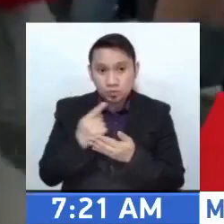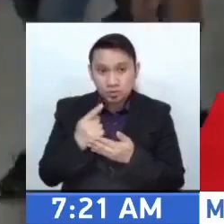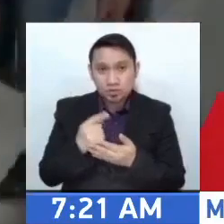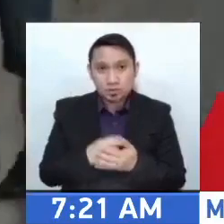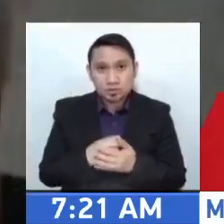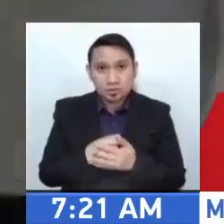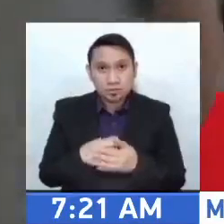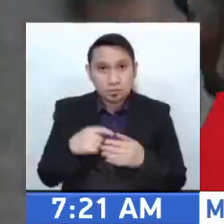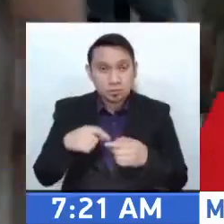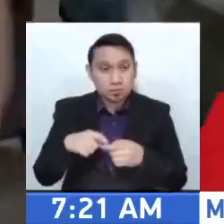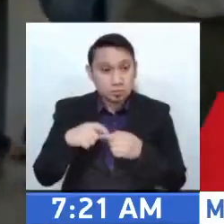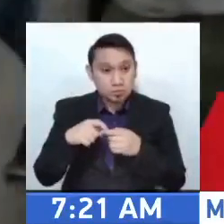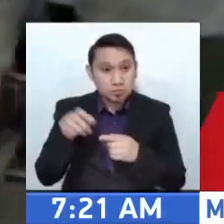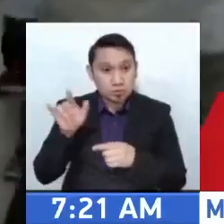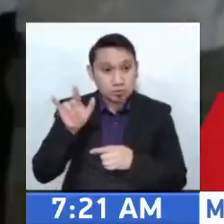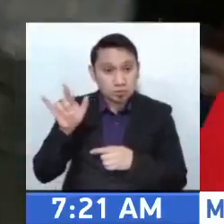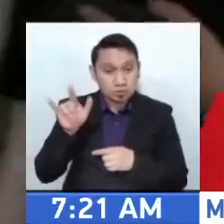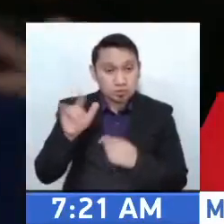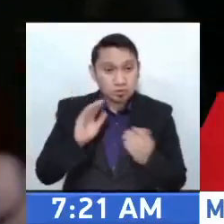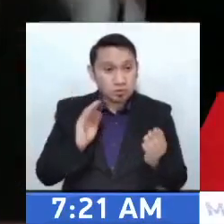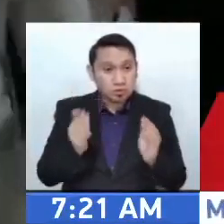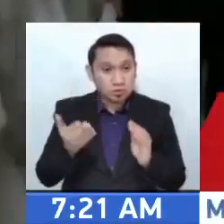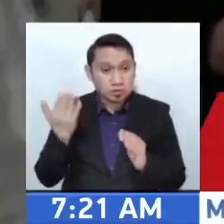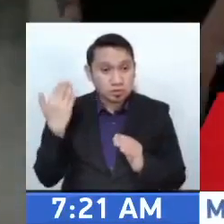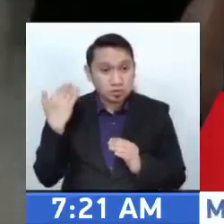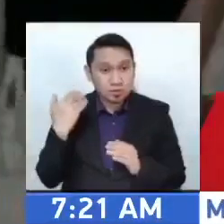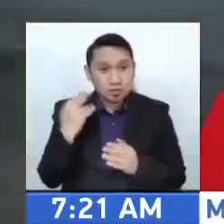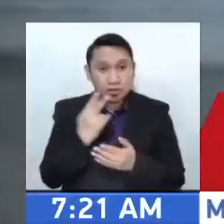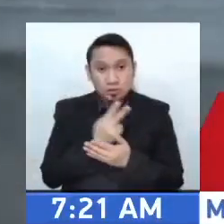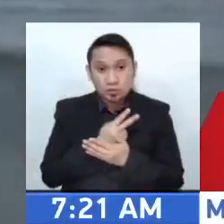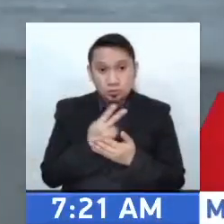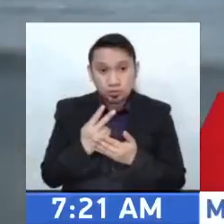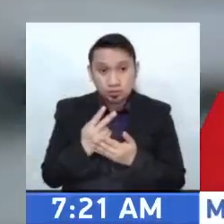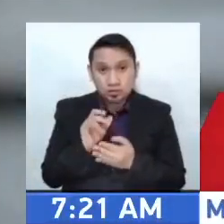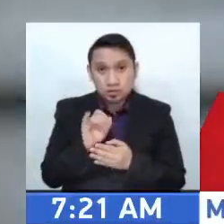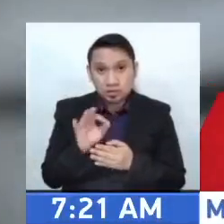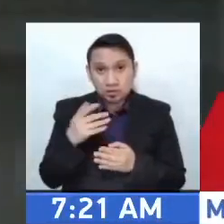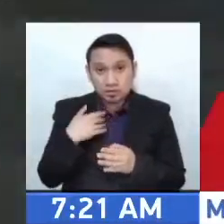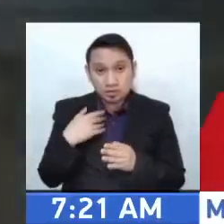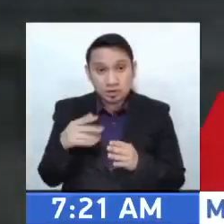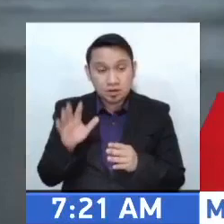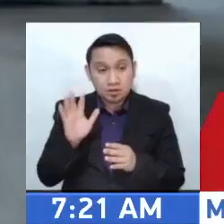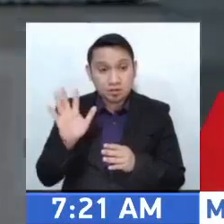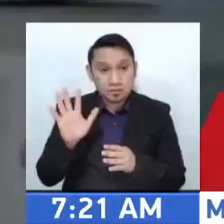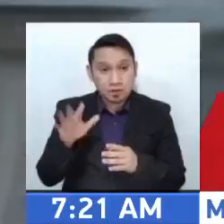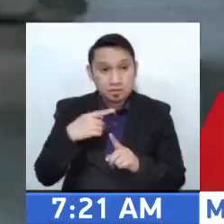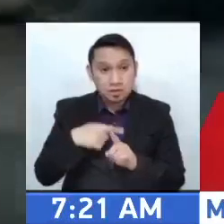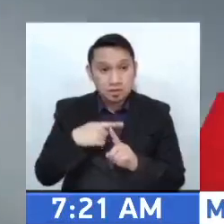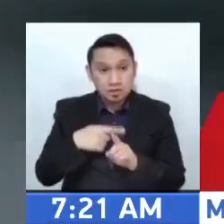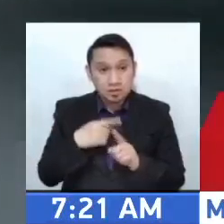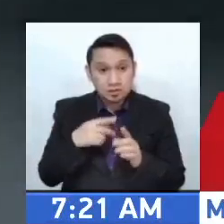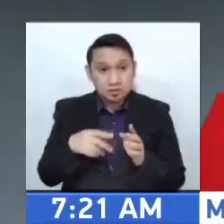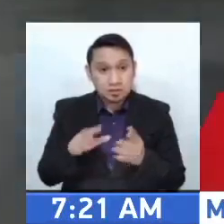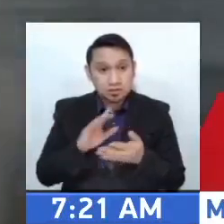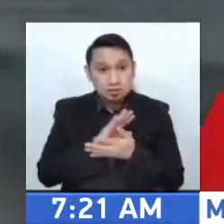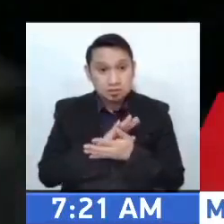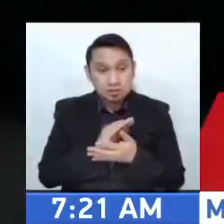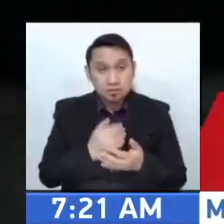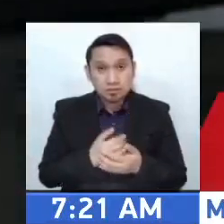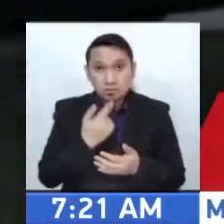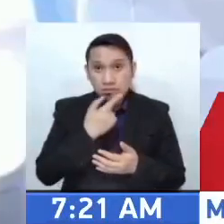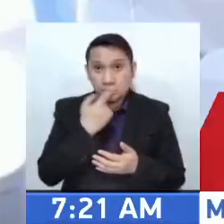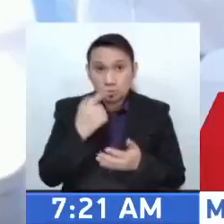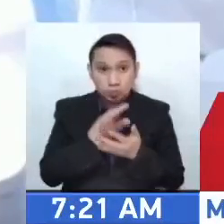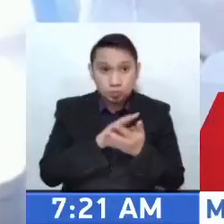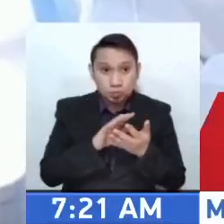airline kumpara sa dati na 2 linggo kapag may sakay na 5 COVID positive na pasahero. Nagdulot po ito ng gulo dahil ilang flight